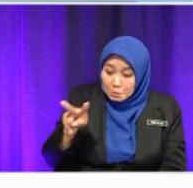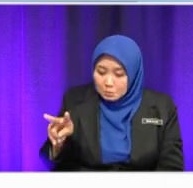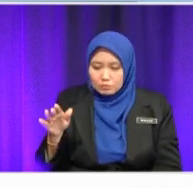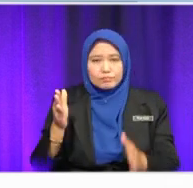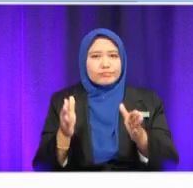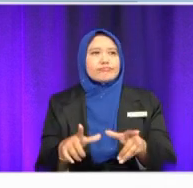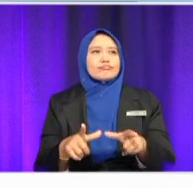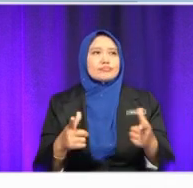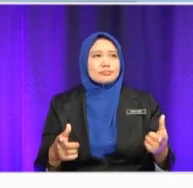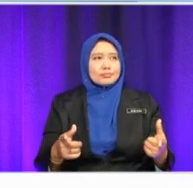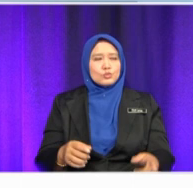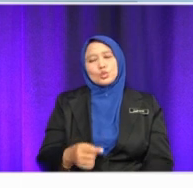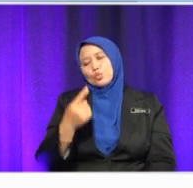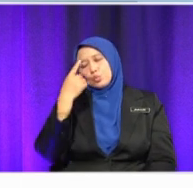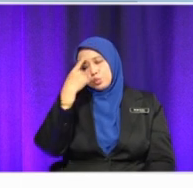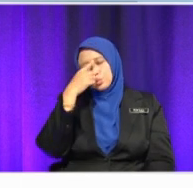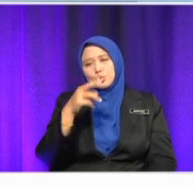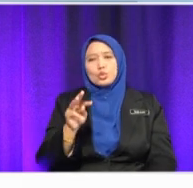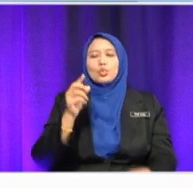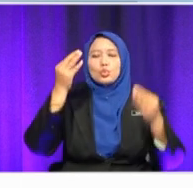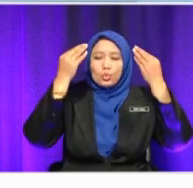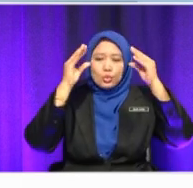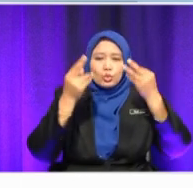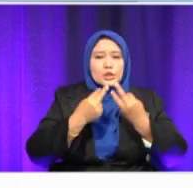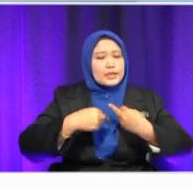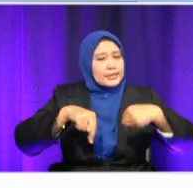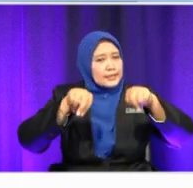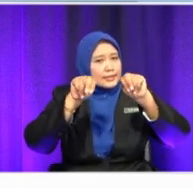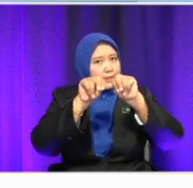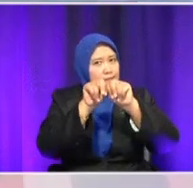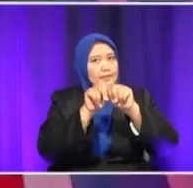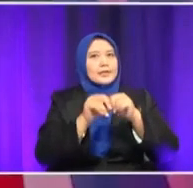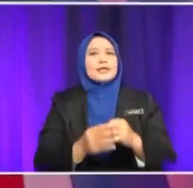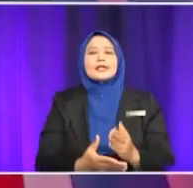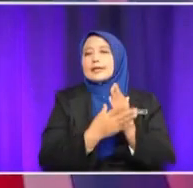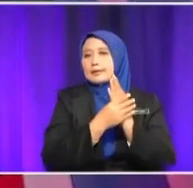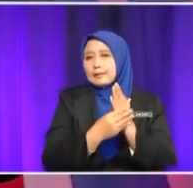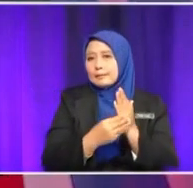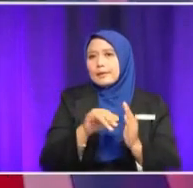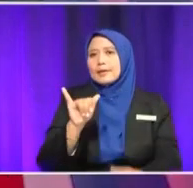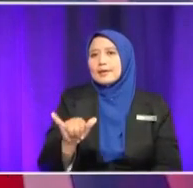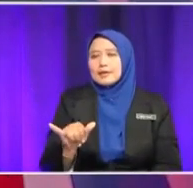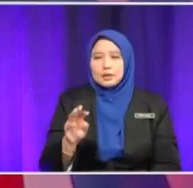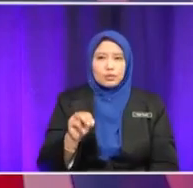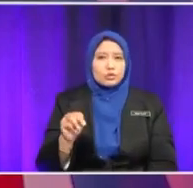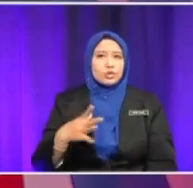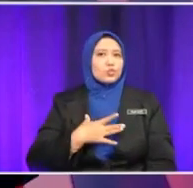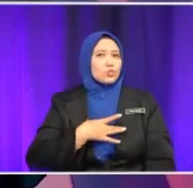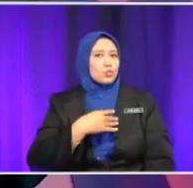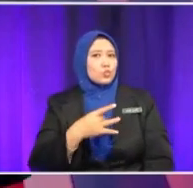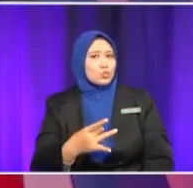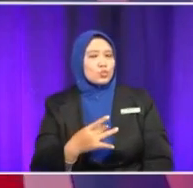sebenarnya kelebihan yang murid-murid hadirin jadi senang untuk eh guru-guru memberitahu kepada murid-murid